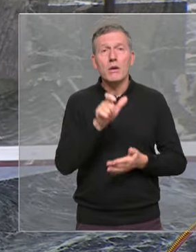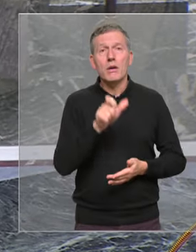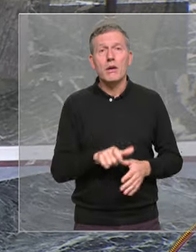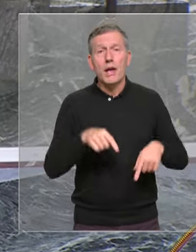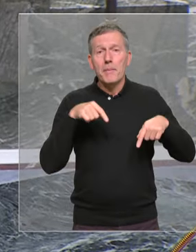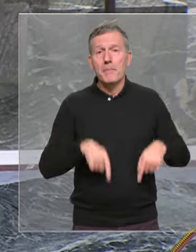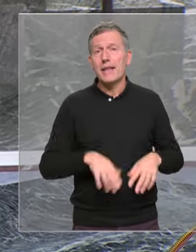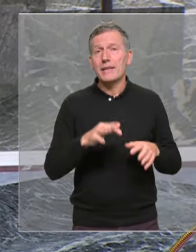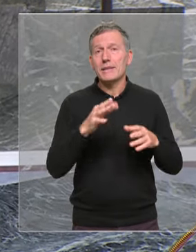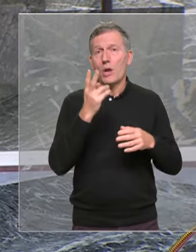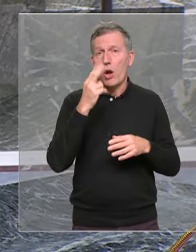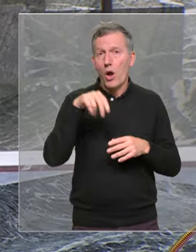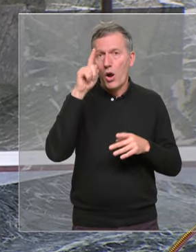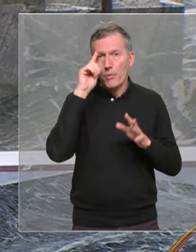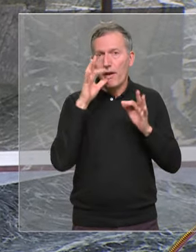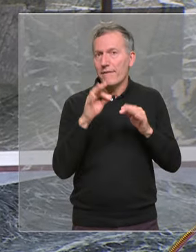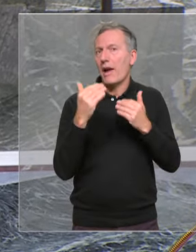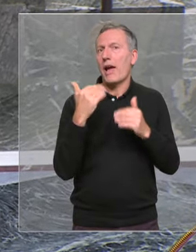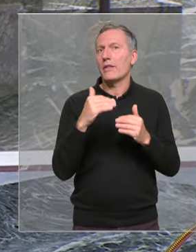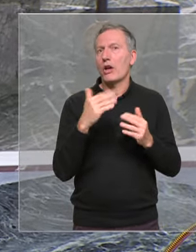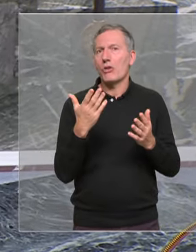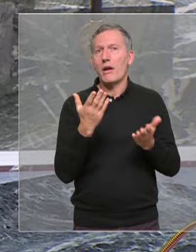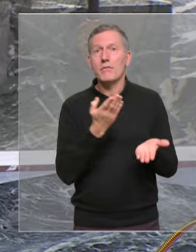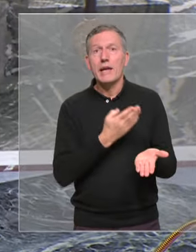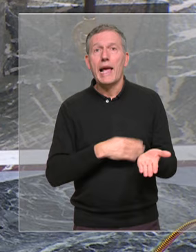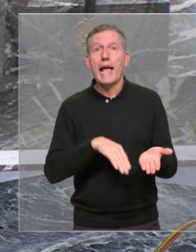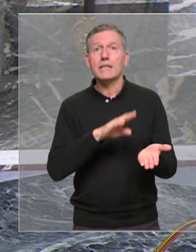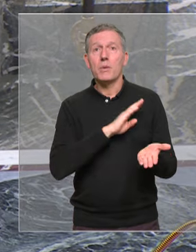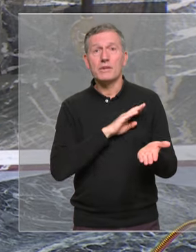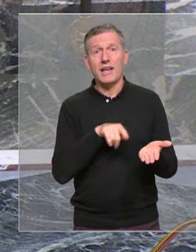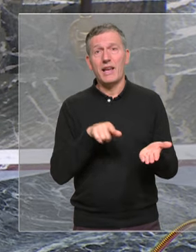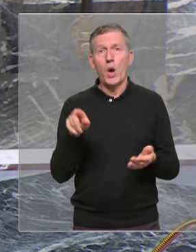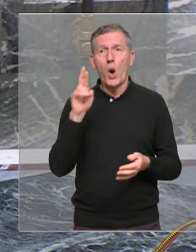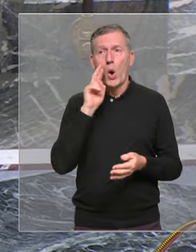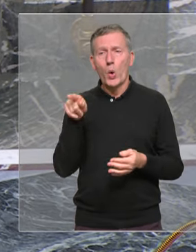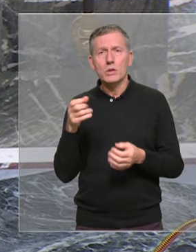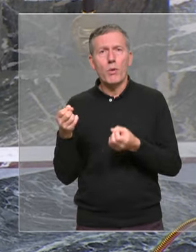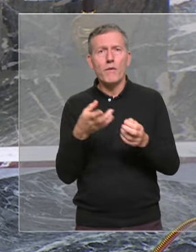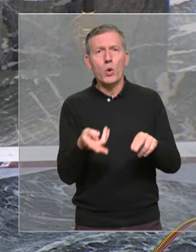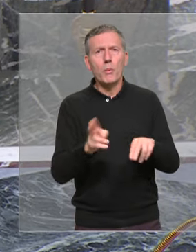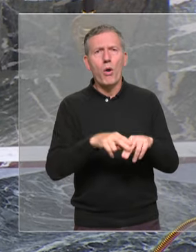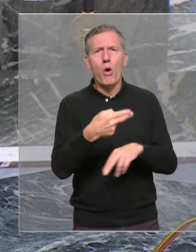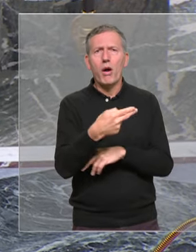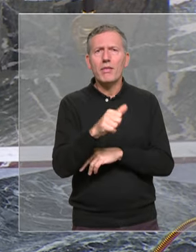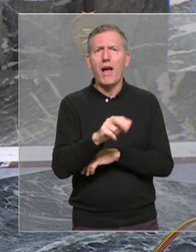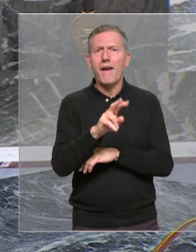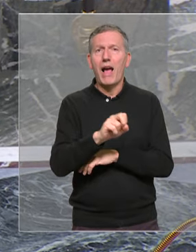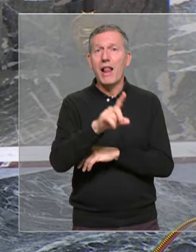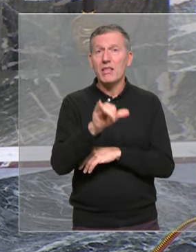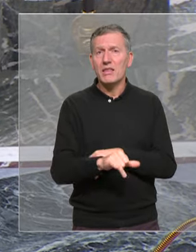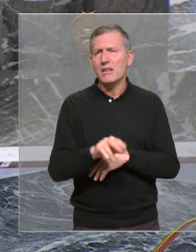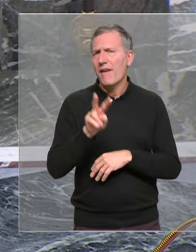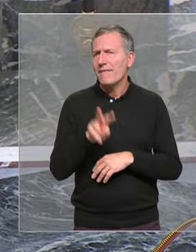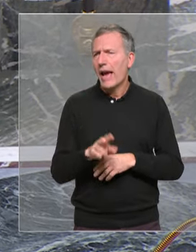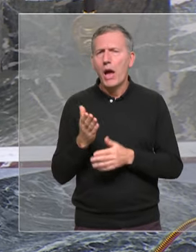Affaires étrangères. La responsabilité du régime du Kremlin dans la mort d'Alexei Navalny ne fait aucun